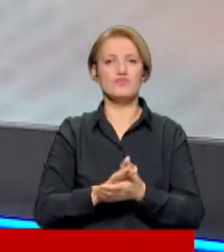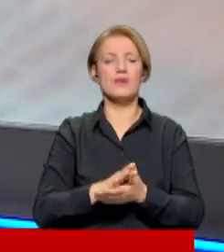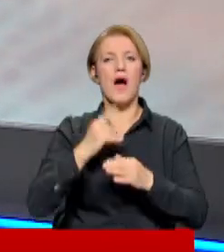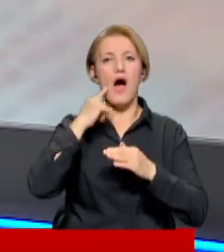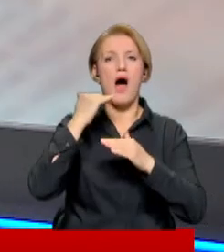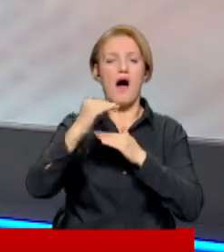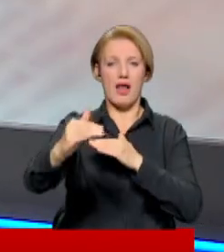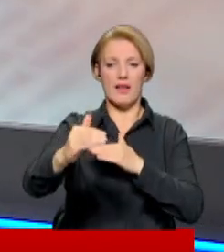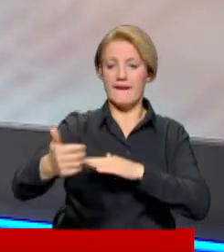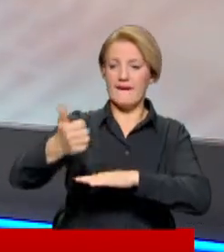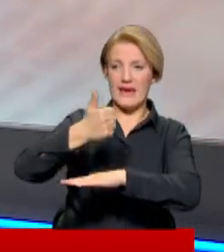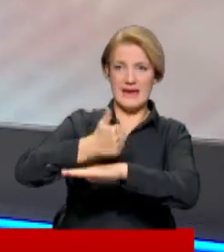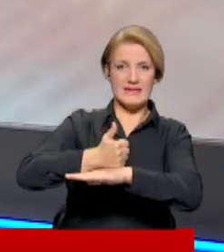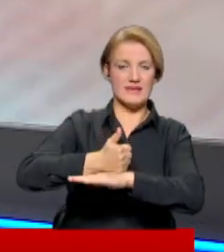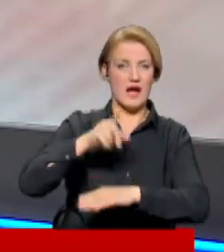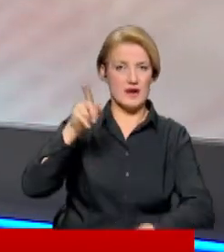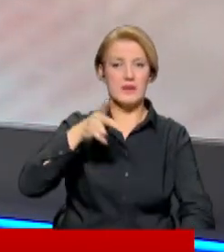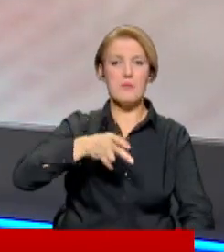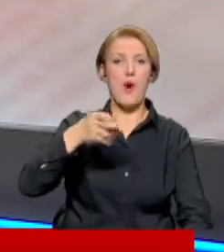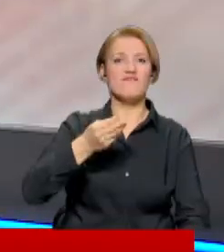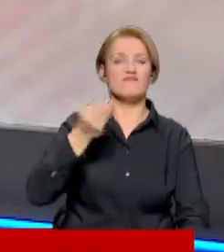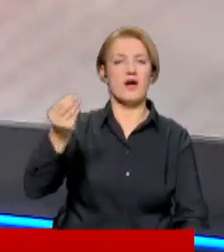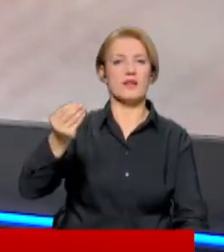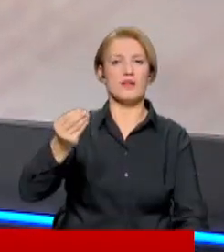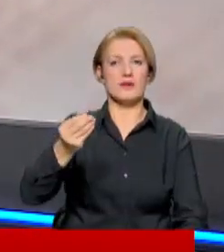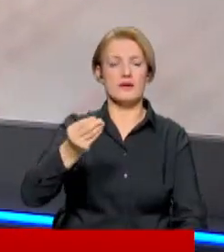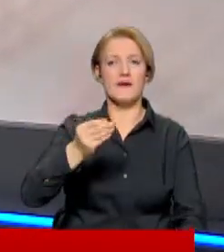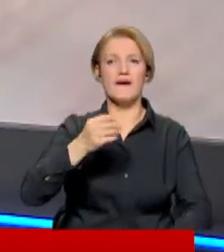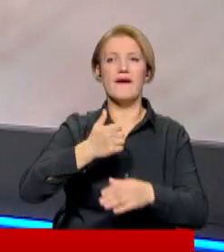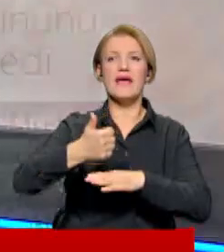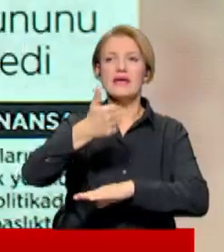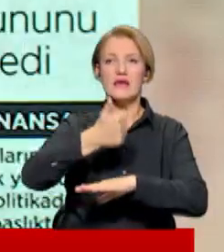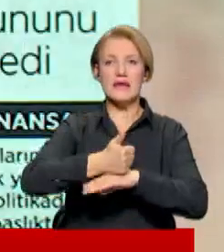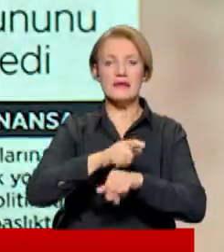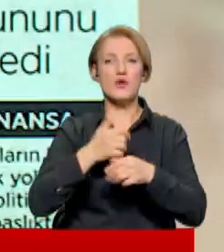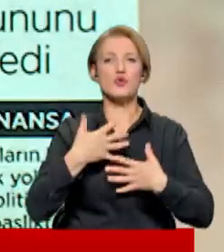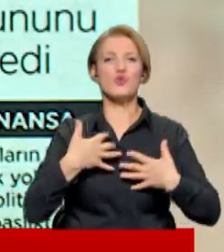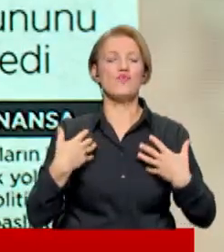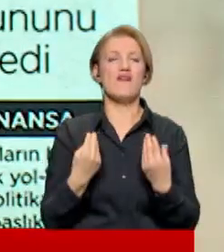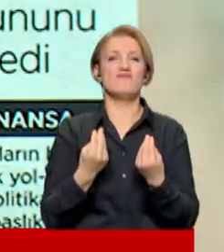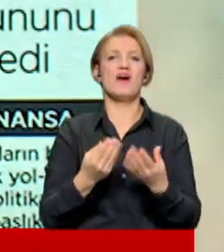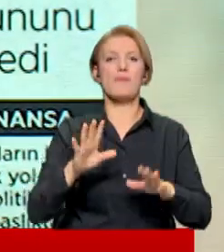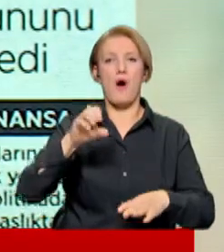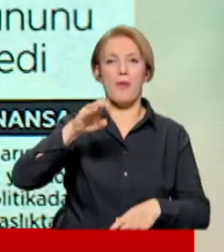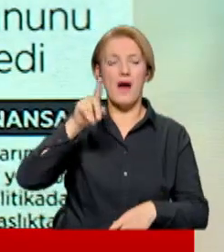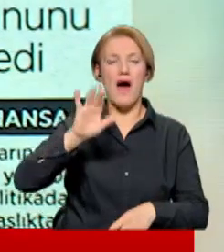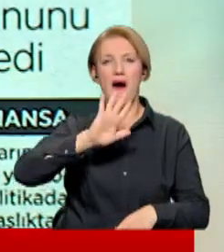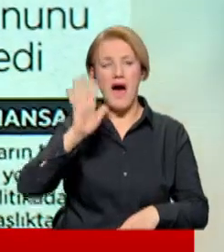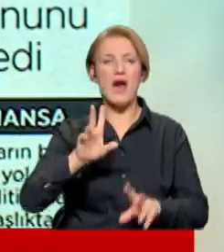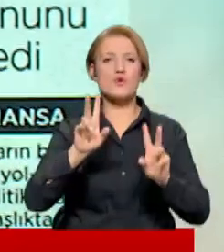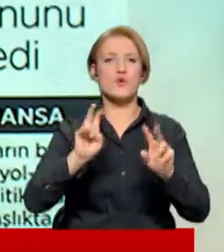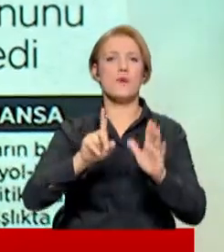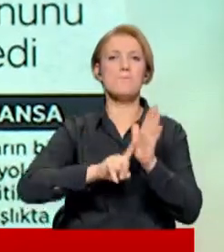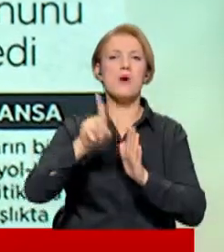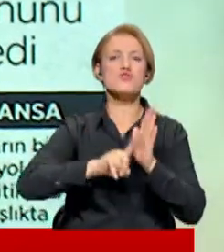halk iktidara notunu verdi iktidar tabanında bile Güven veremiyor Ak Partiyi her konuda